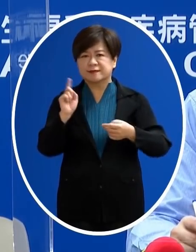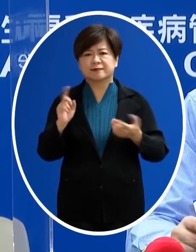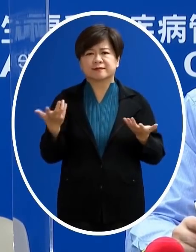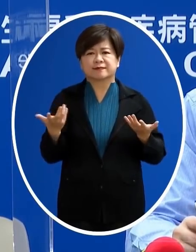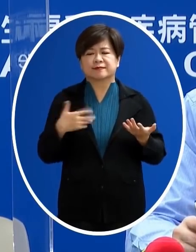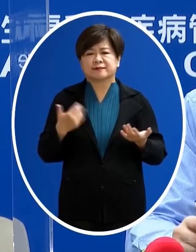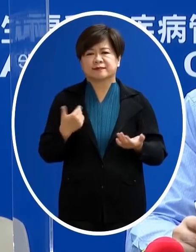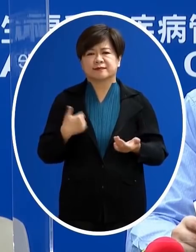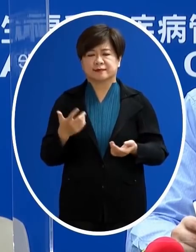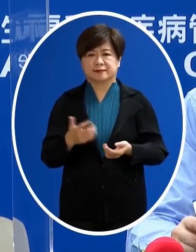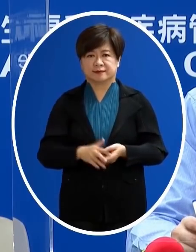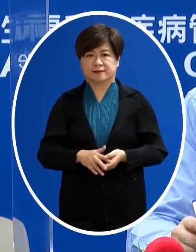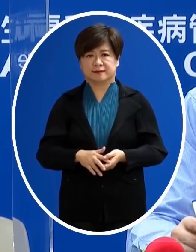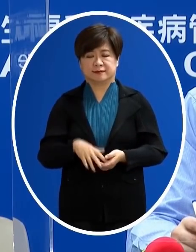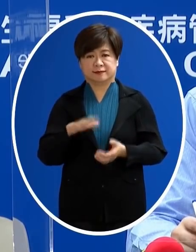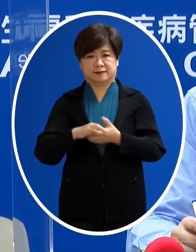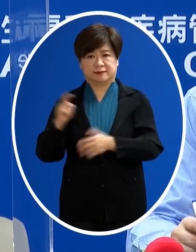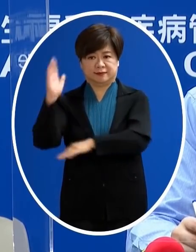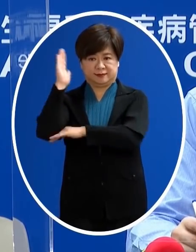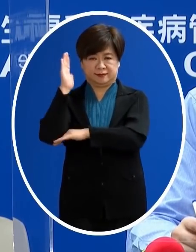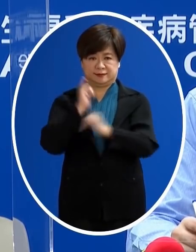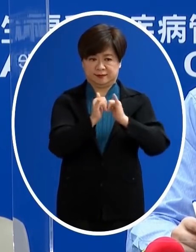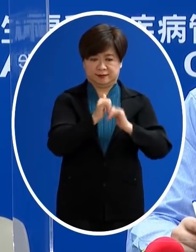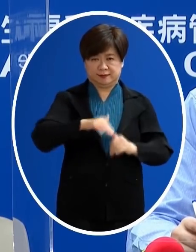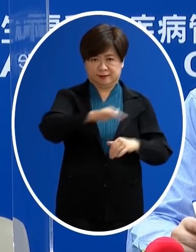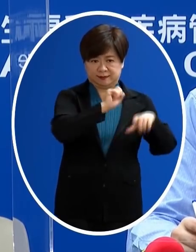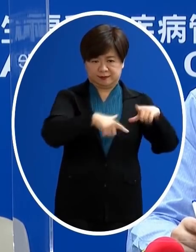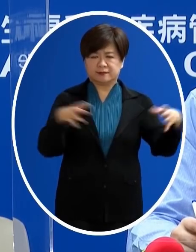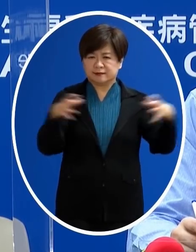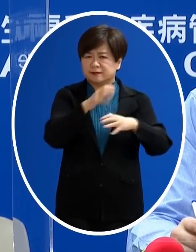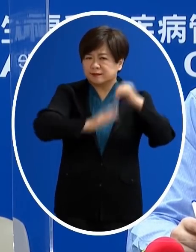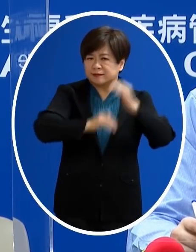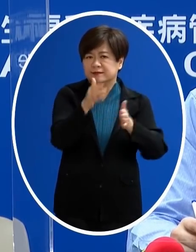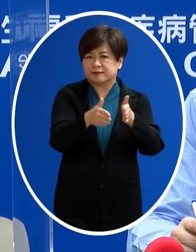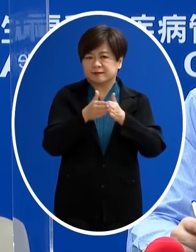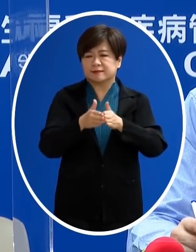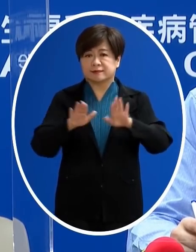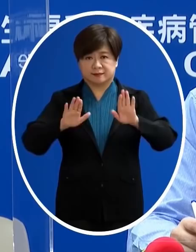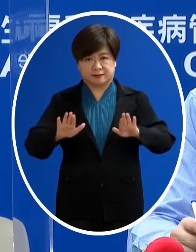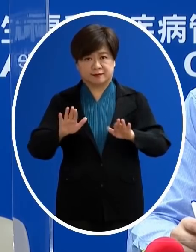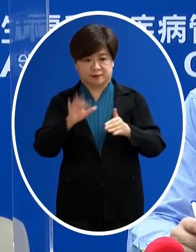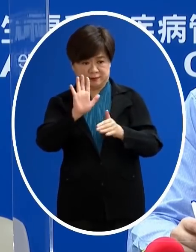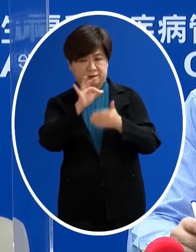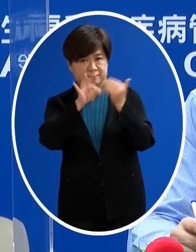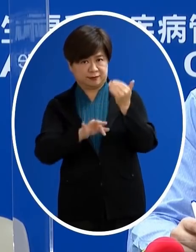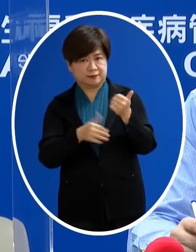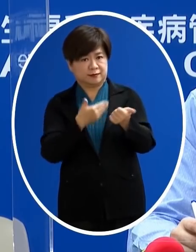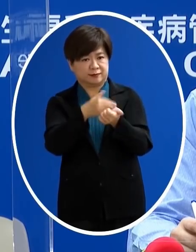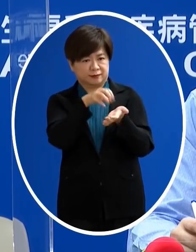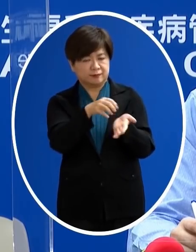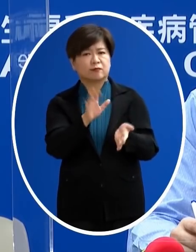想这是哈，那官方跟民间的团体大家一起合作，好，那我们已经给了这个有条件的一个许